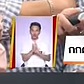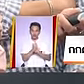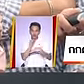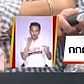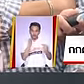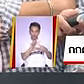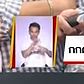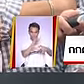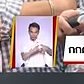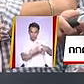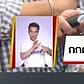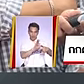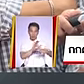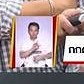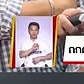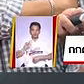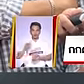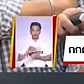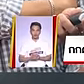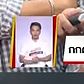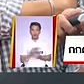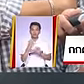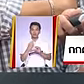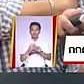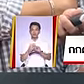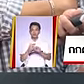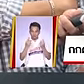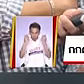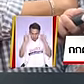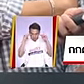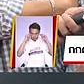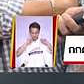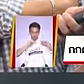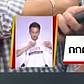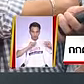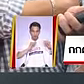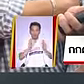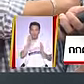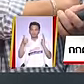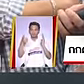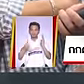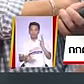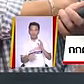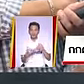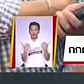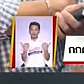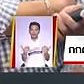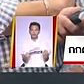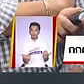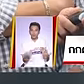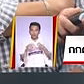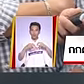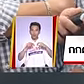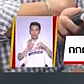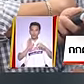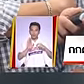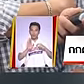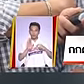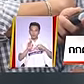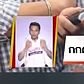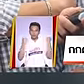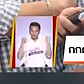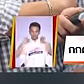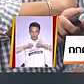รณีมีลักษณะต้องห้ามการเป็นส.ส.รายชื่อแคนดิเดตคนนั้นจะไม่สามารถนำไปโหวตได้แม้คดียังอยู่ระหว่างพิจารณาไม่มี